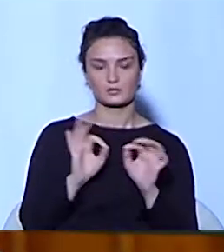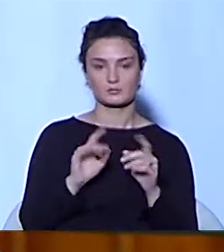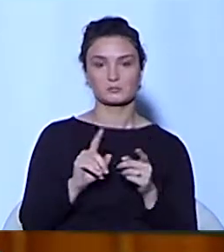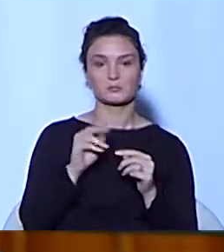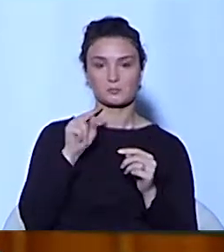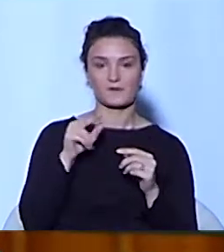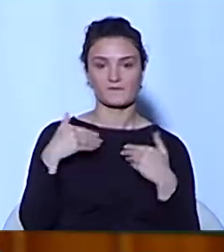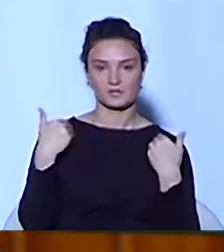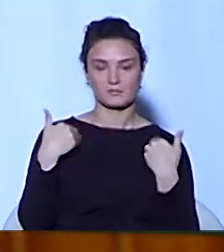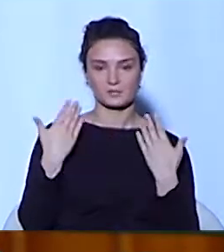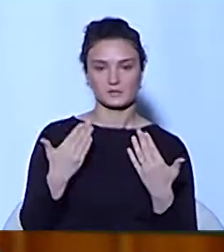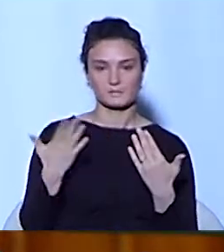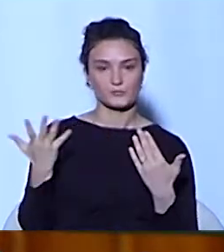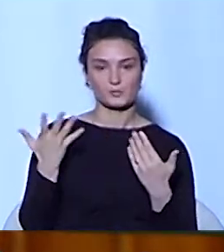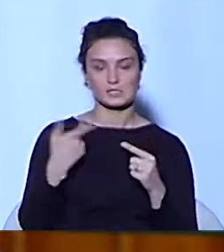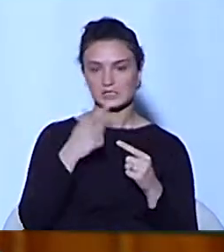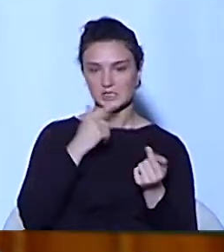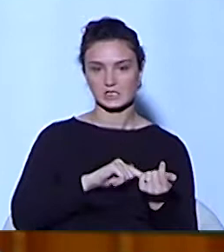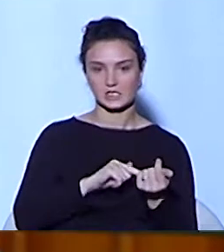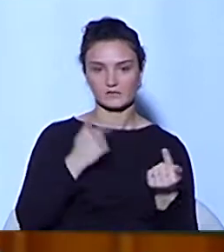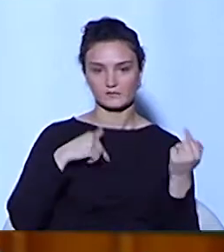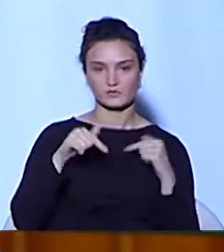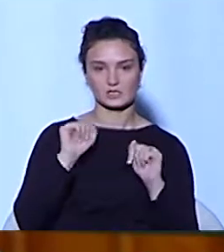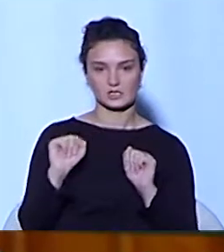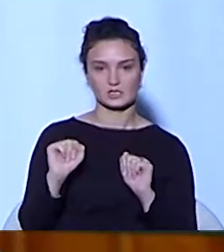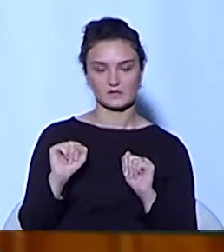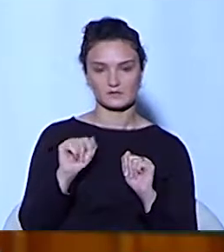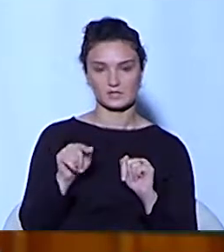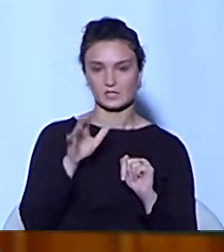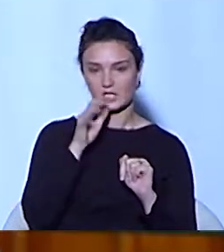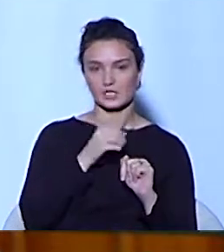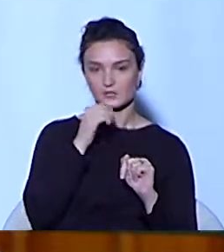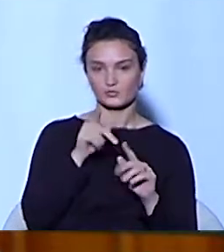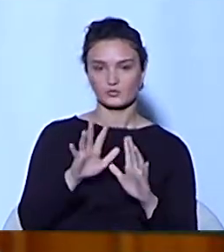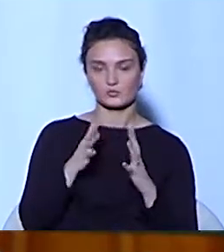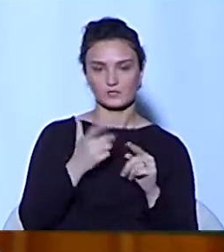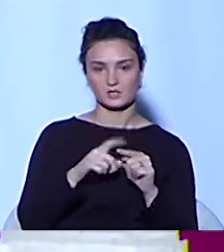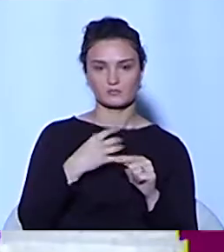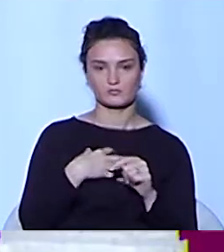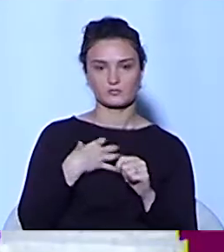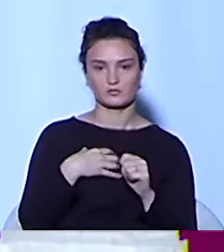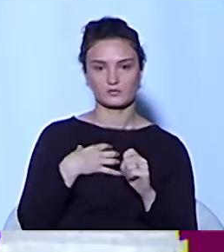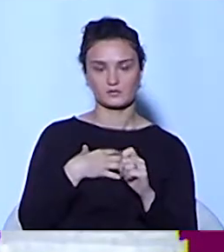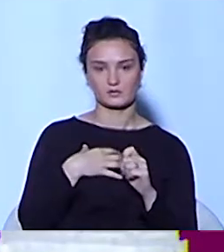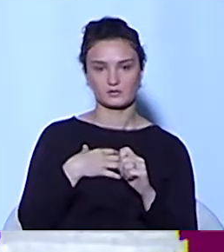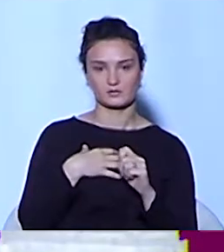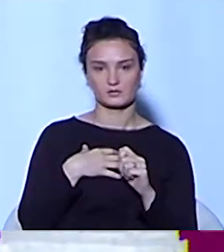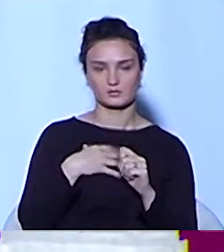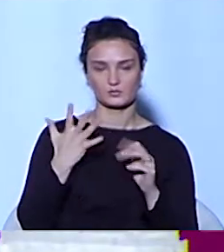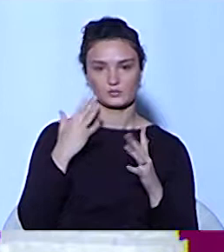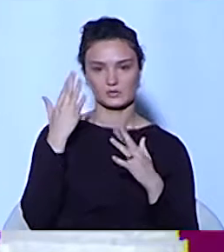P ვიტამინი, ანუ რუტინია, რომელიც სისხლძარღვის კედელს იცავს. ეს ხანდაზმული შემთხვევაში არის ძალიან მნიშვნელოვანი კომპონენტი.